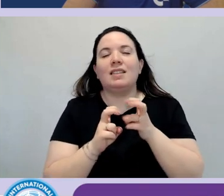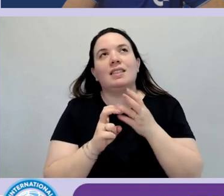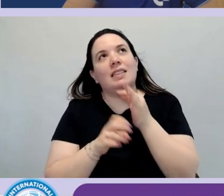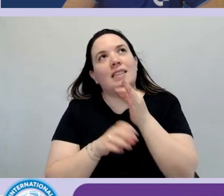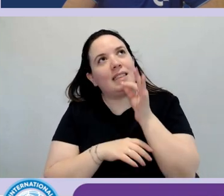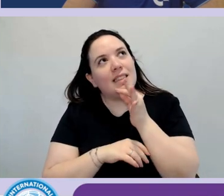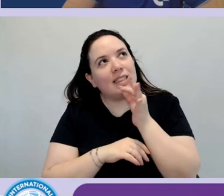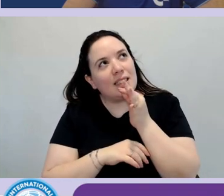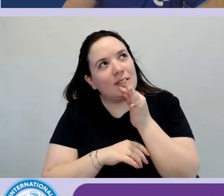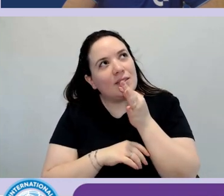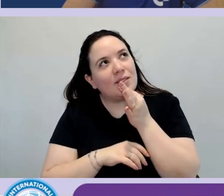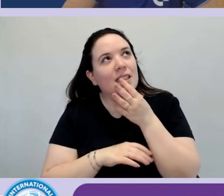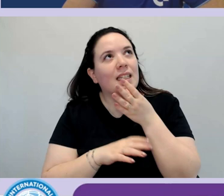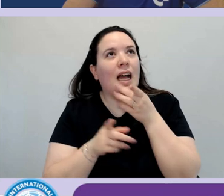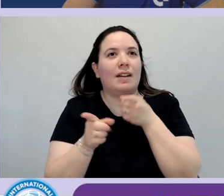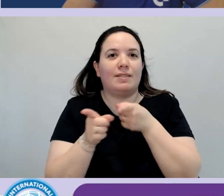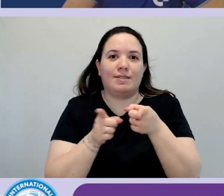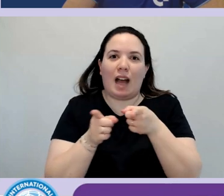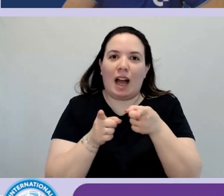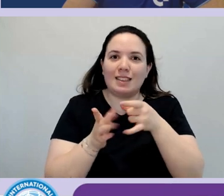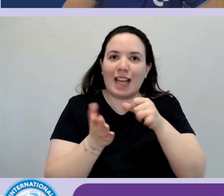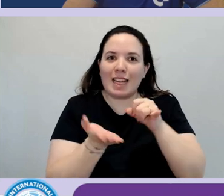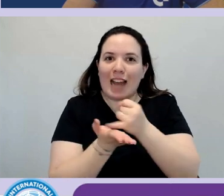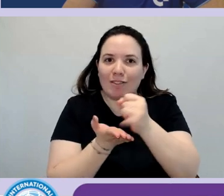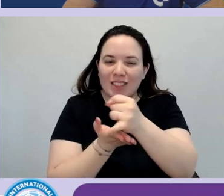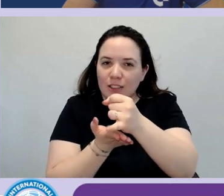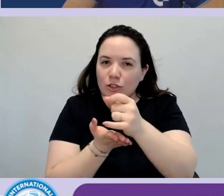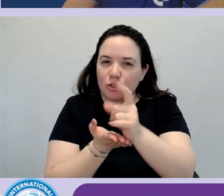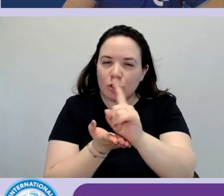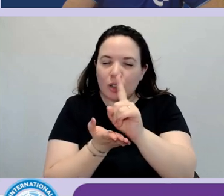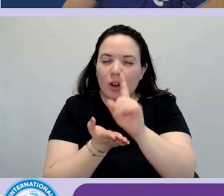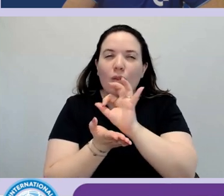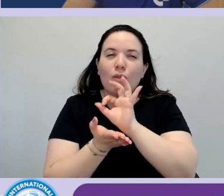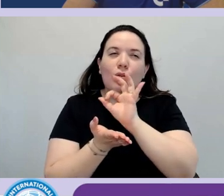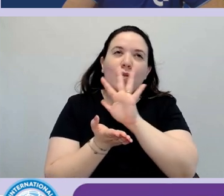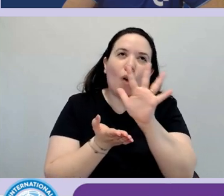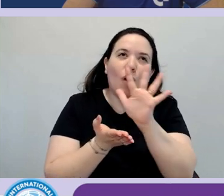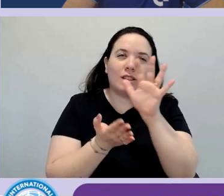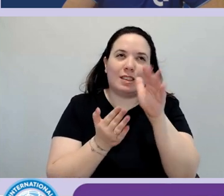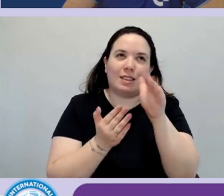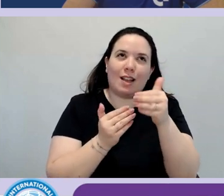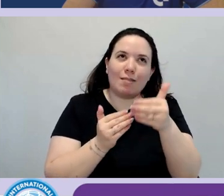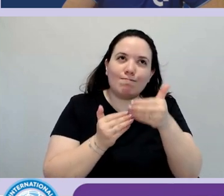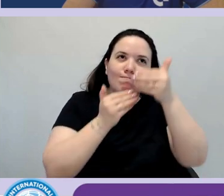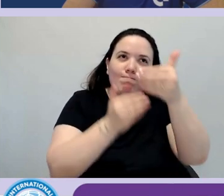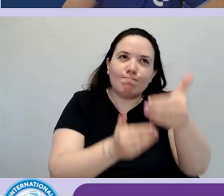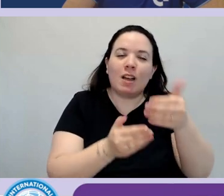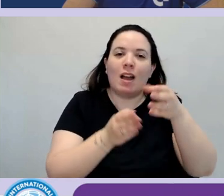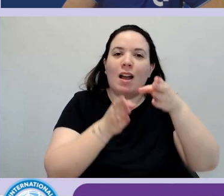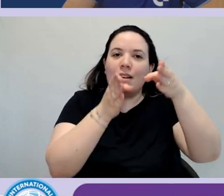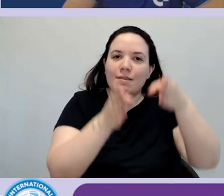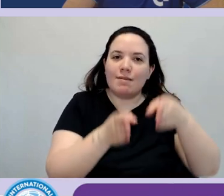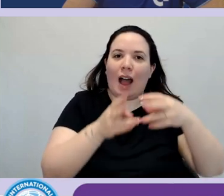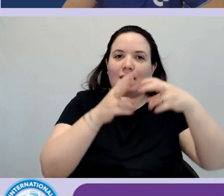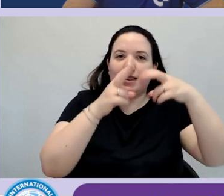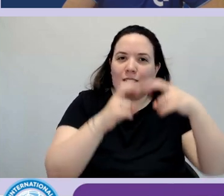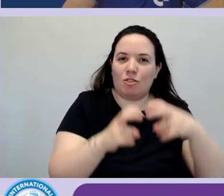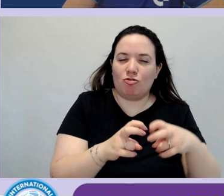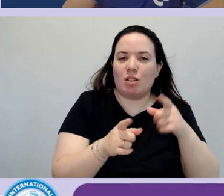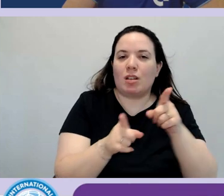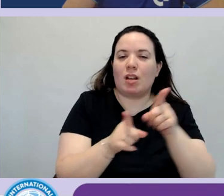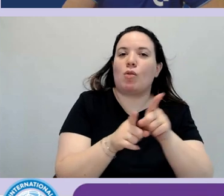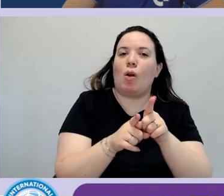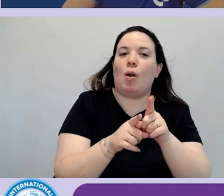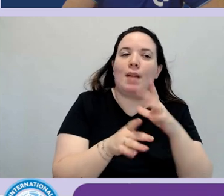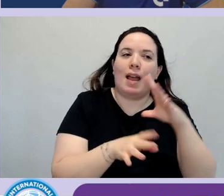in fase di navigazione quanto magari in fase di di studio per